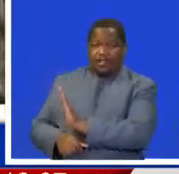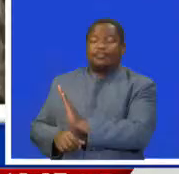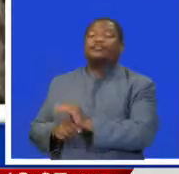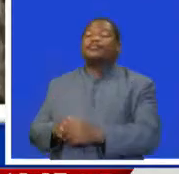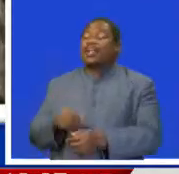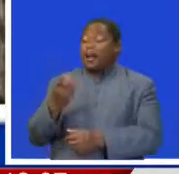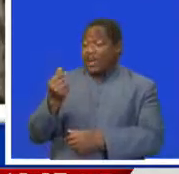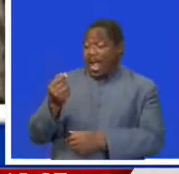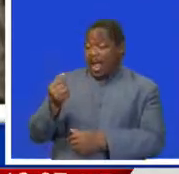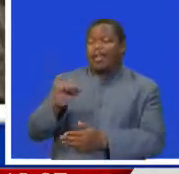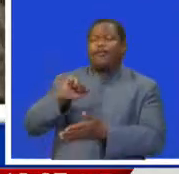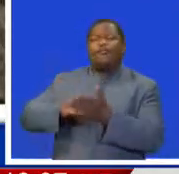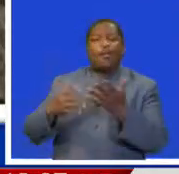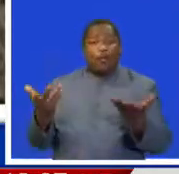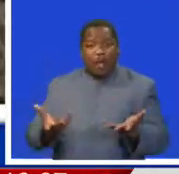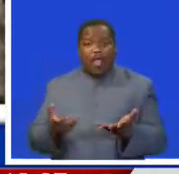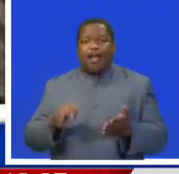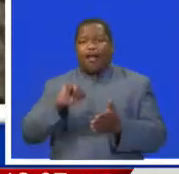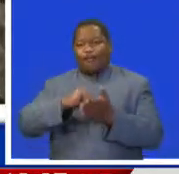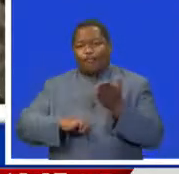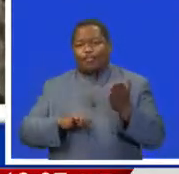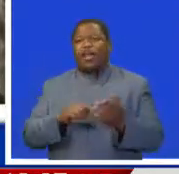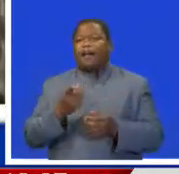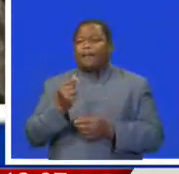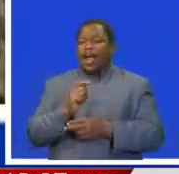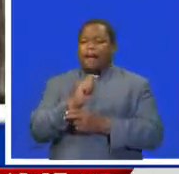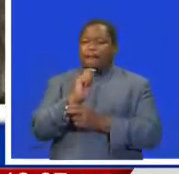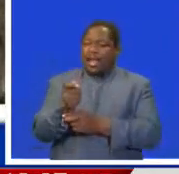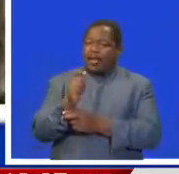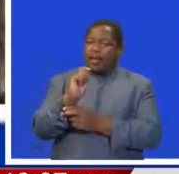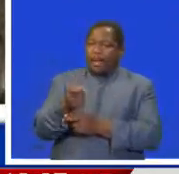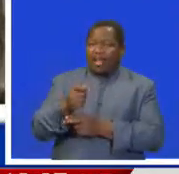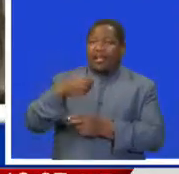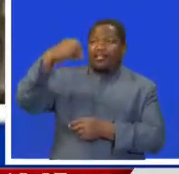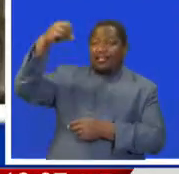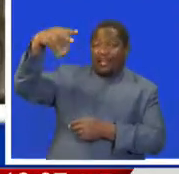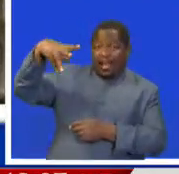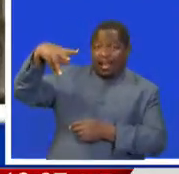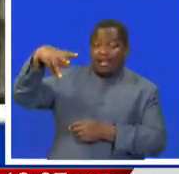Kula ma-regulations sifake ukuthi